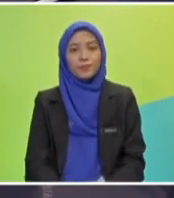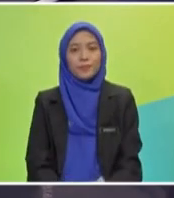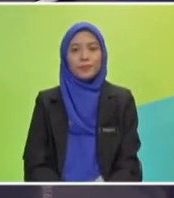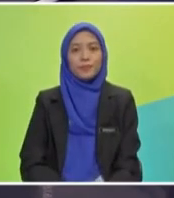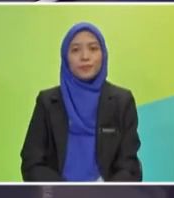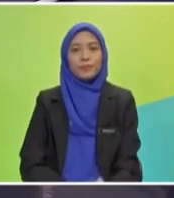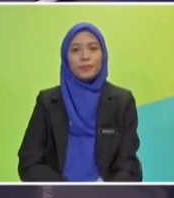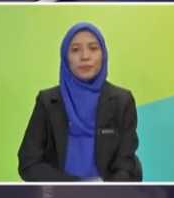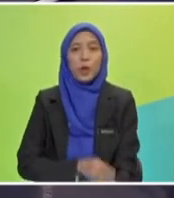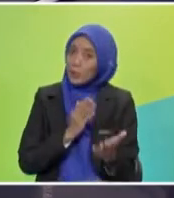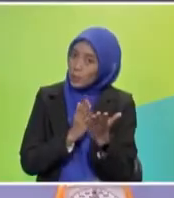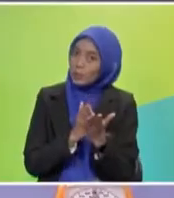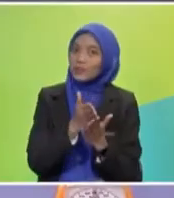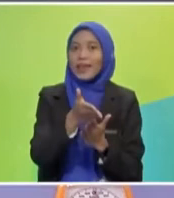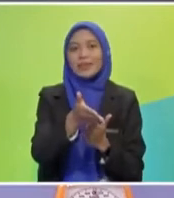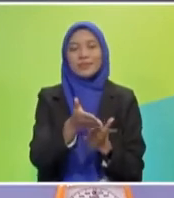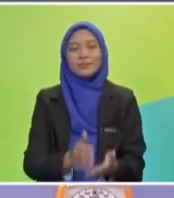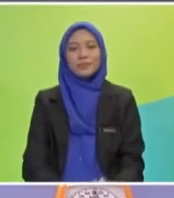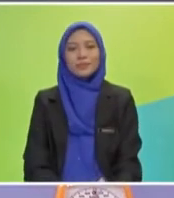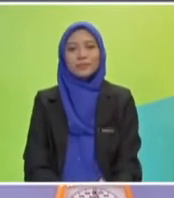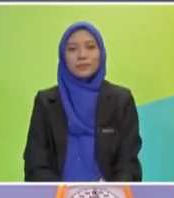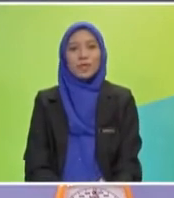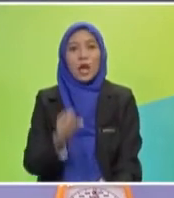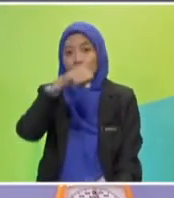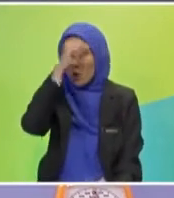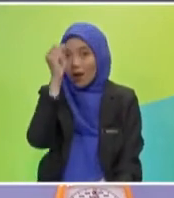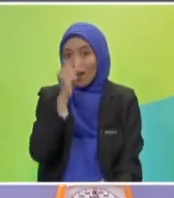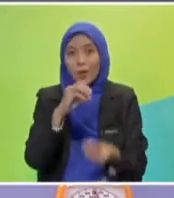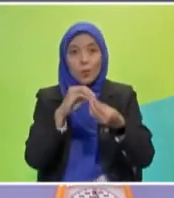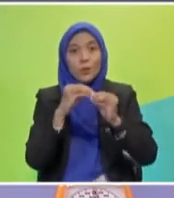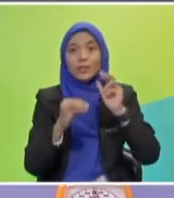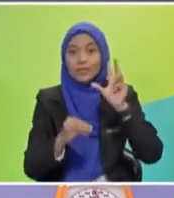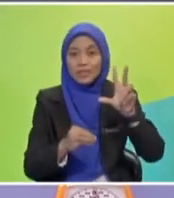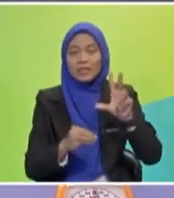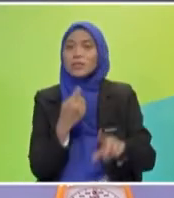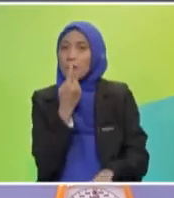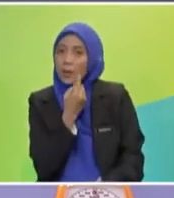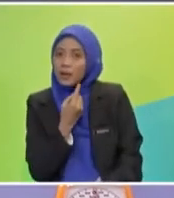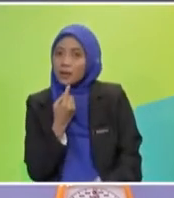kita teruskan, Kak Nisa. Baik. Untuk soalan ketiga yang akan menjawab ialah